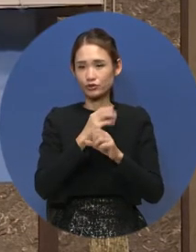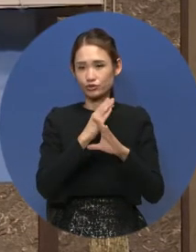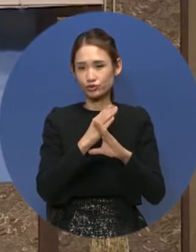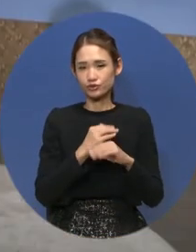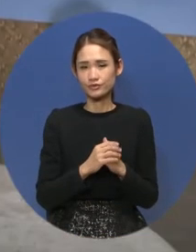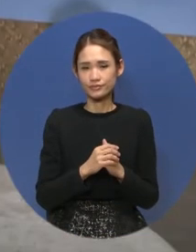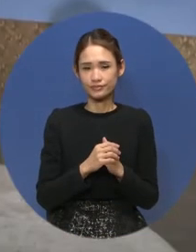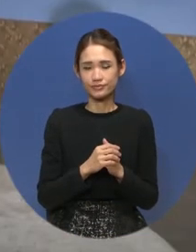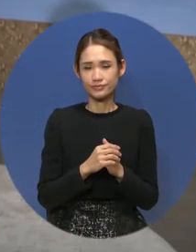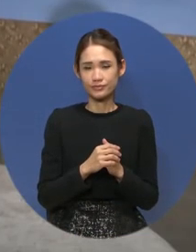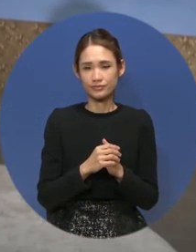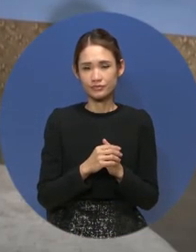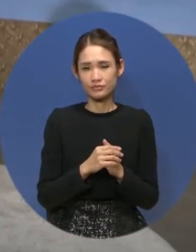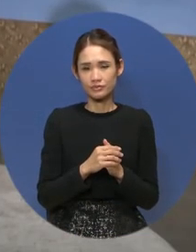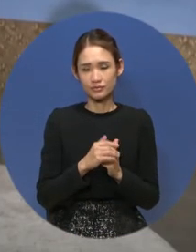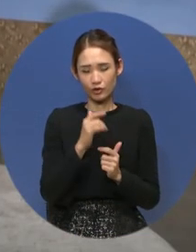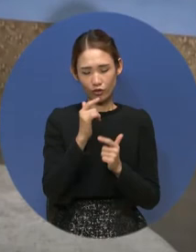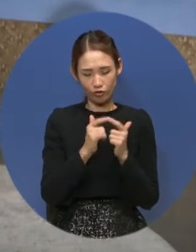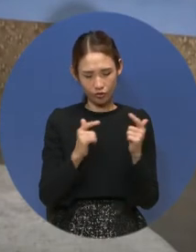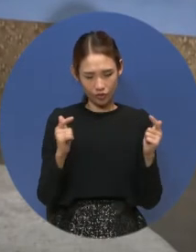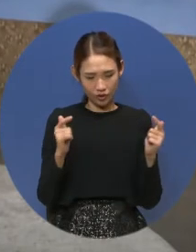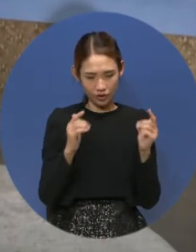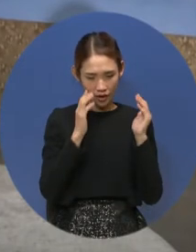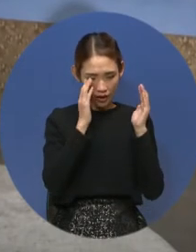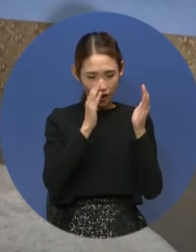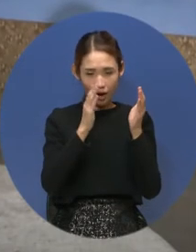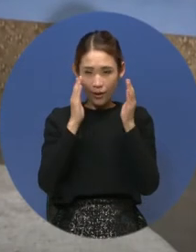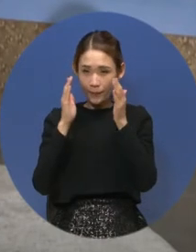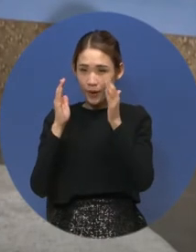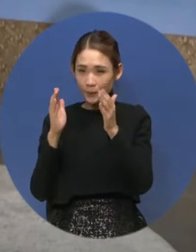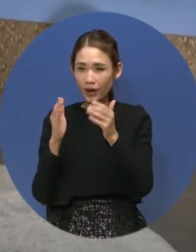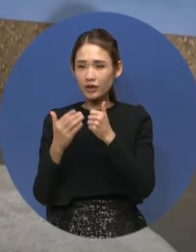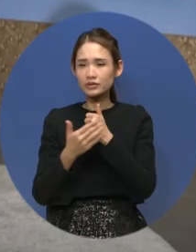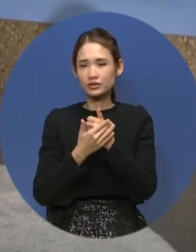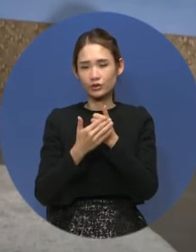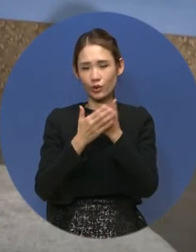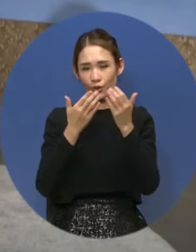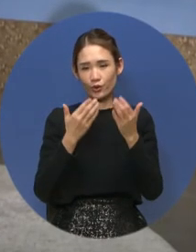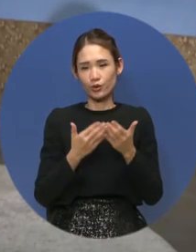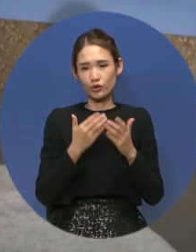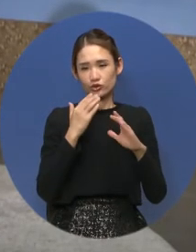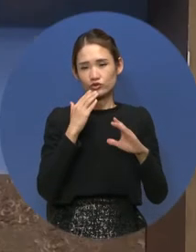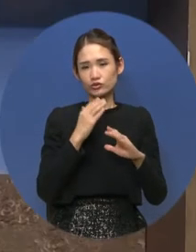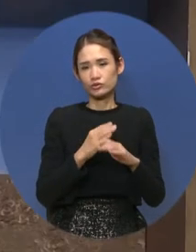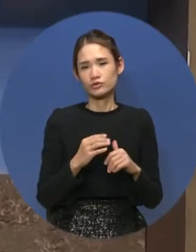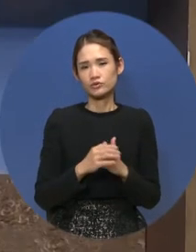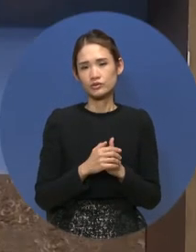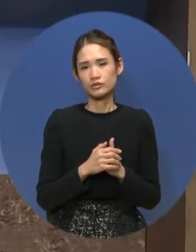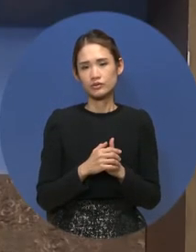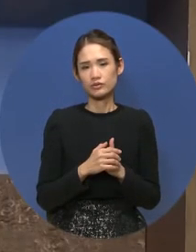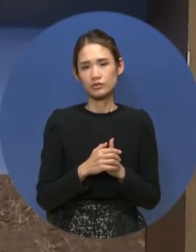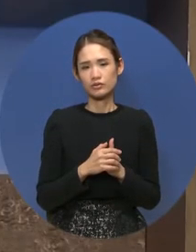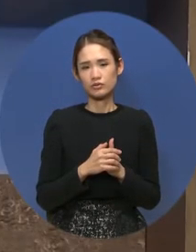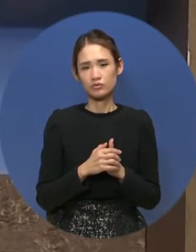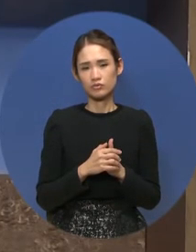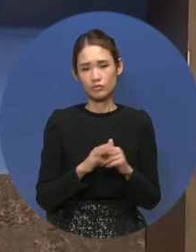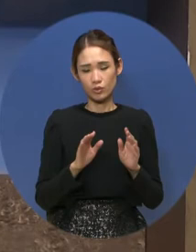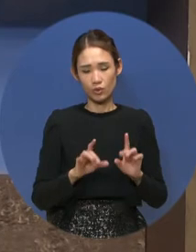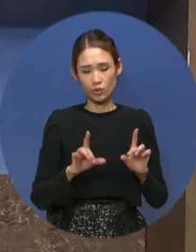있습니다. 정말 다방면에 다각도로 여러 지원 정책을 펼치고 계신데요. 그리고 또 보니까